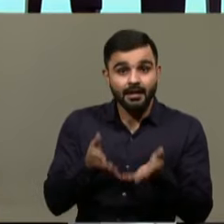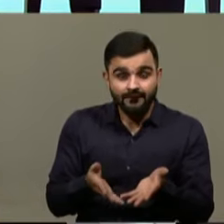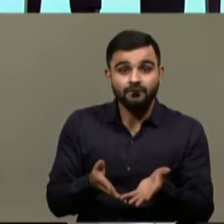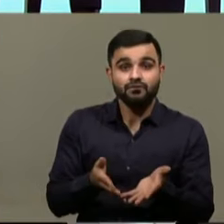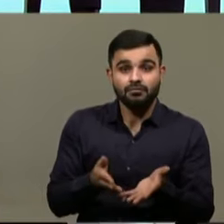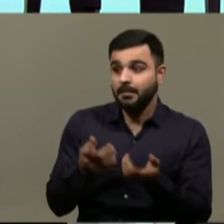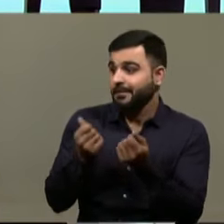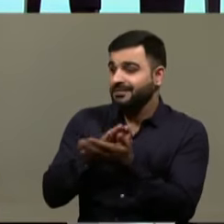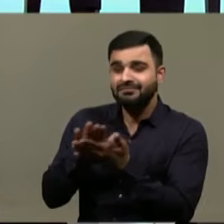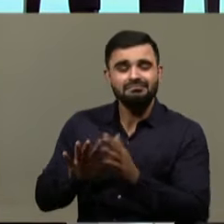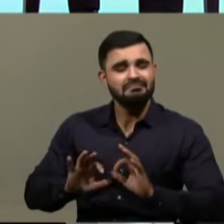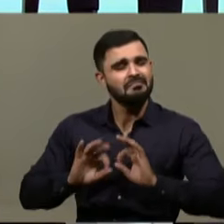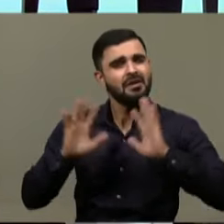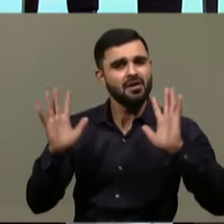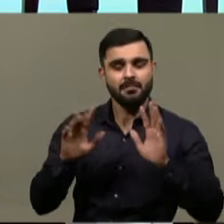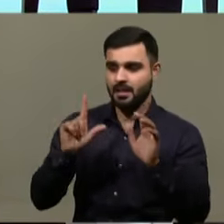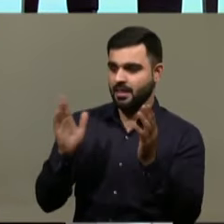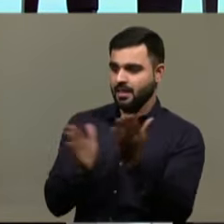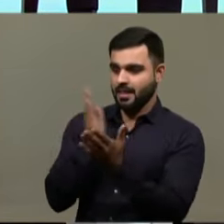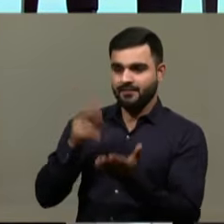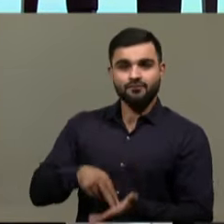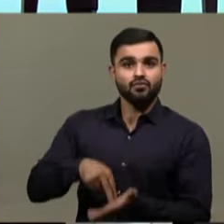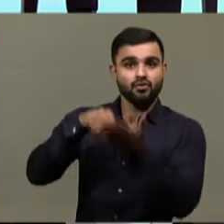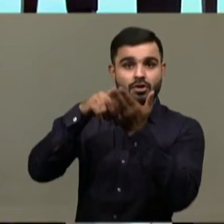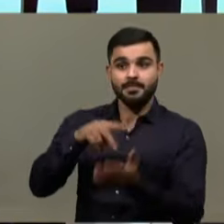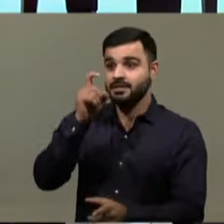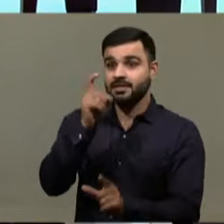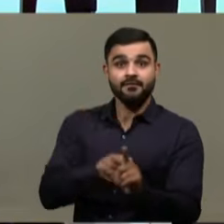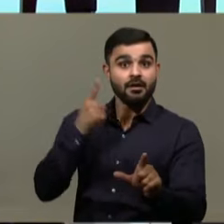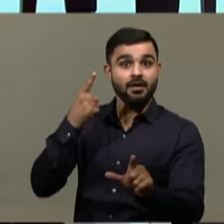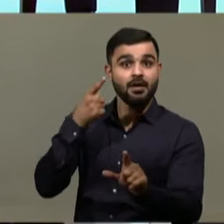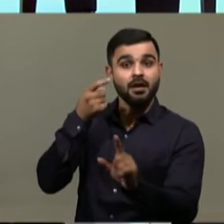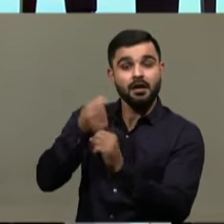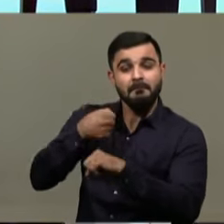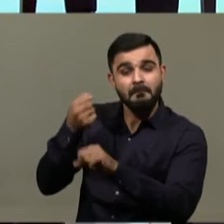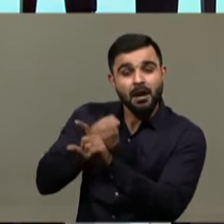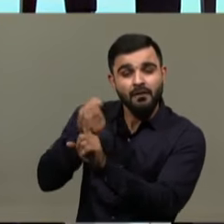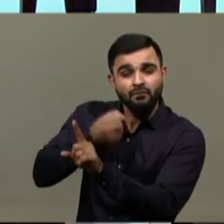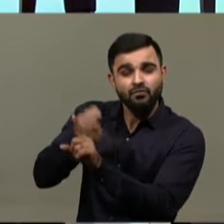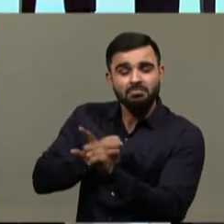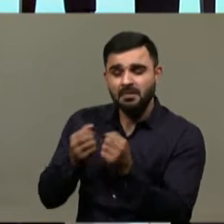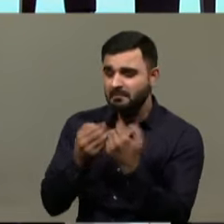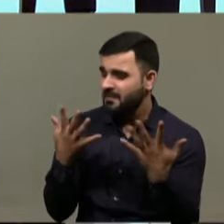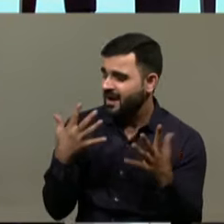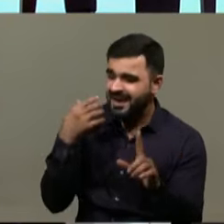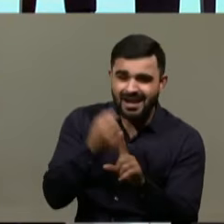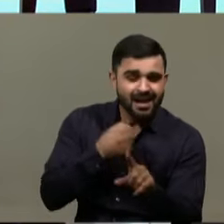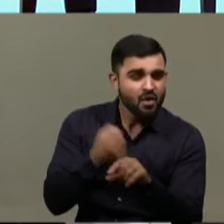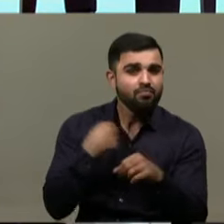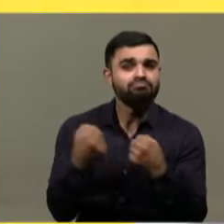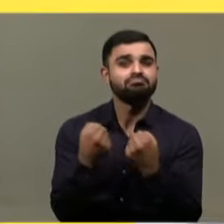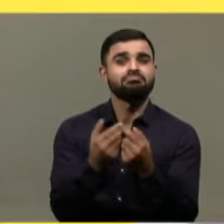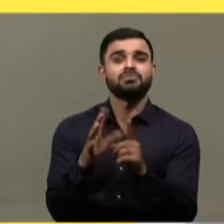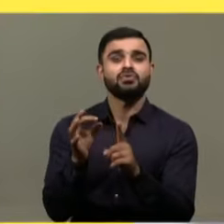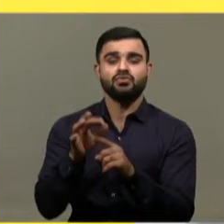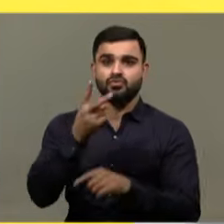मुझे सात साल लगे तो बहुत लंबी लंबी लड़ाई है जिसके लिए हमें काम करना पड़ता है दो चीज जो इंपॉर्टेंट है टॉप डाउन अप्रोच और बॉटम